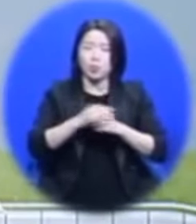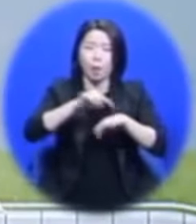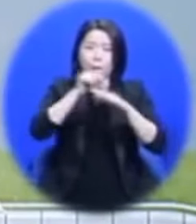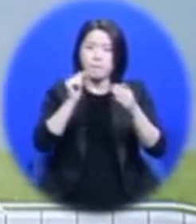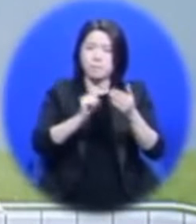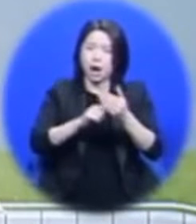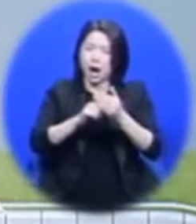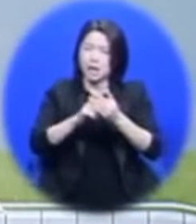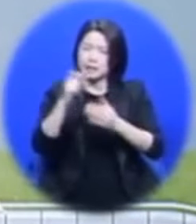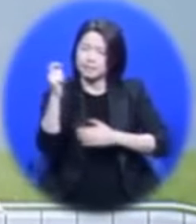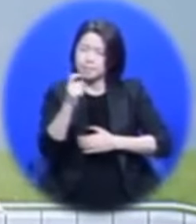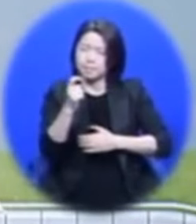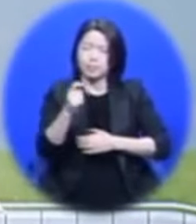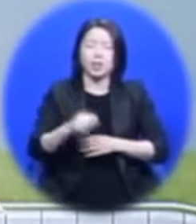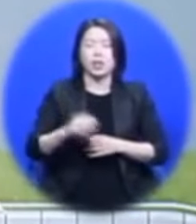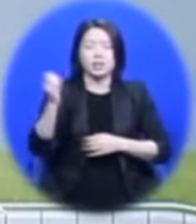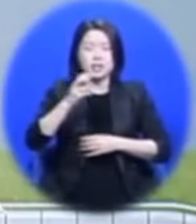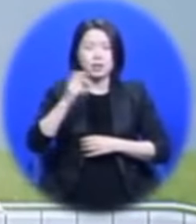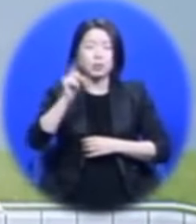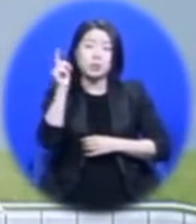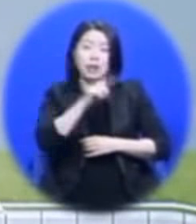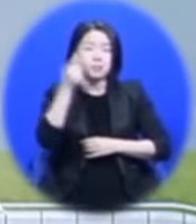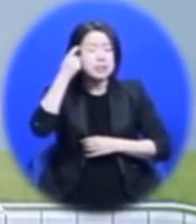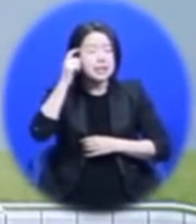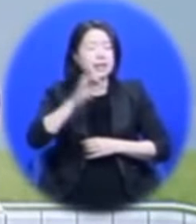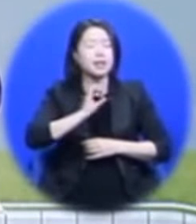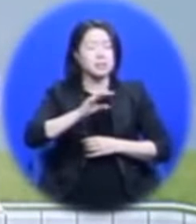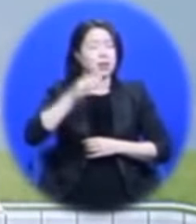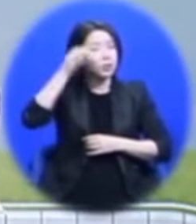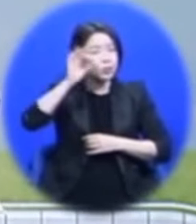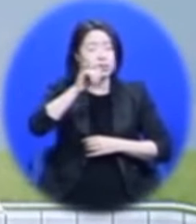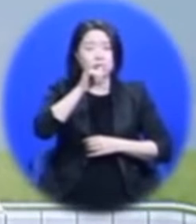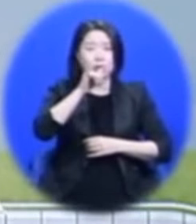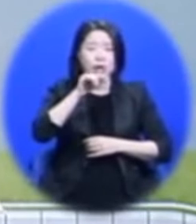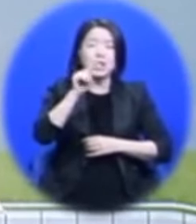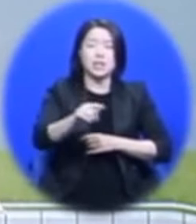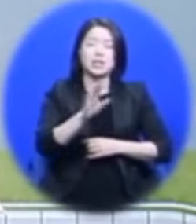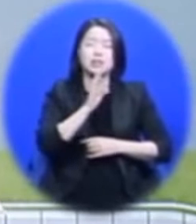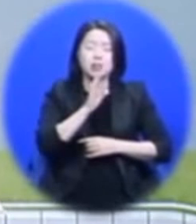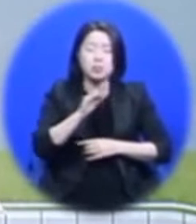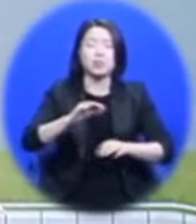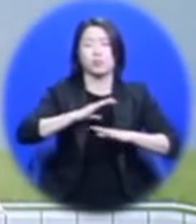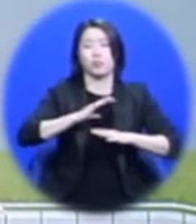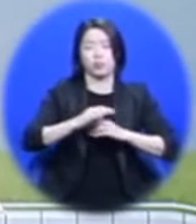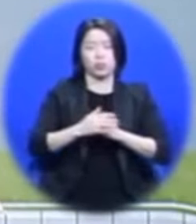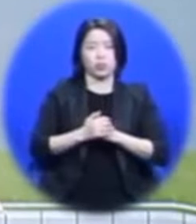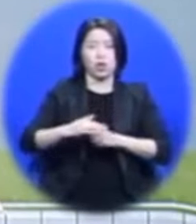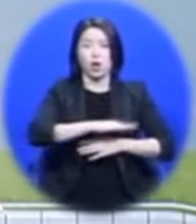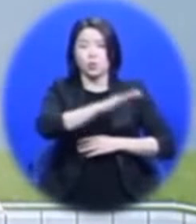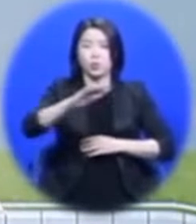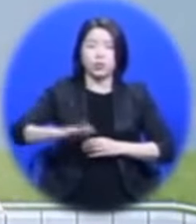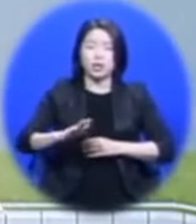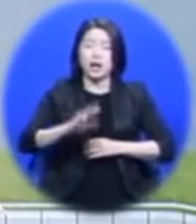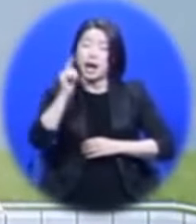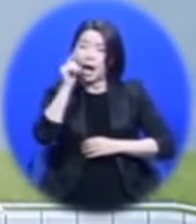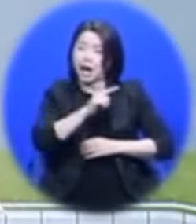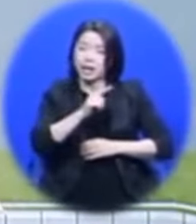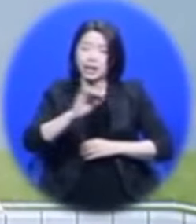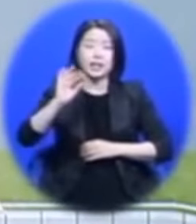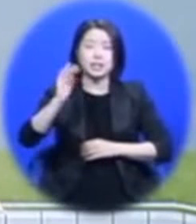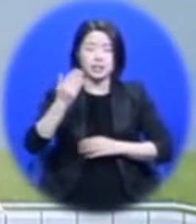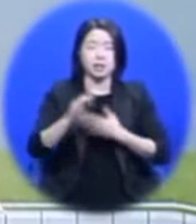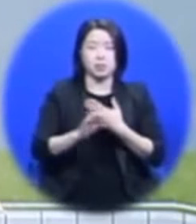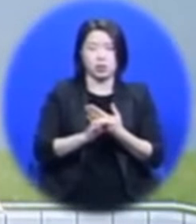자꾸 악한 생각만 드는 거죠. 이게 정말 무서운 거예요. 우리가 악해져